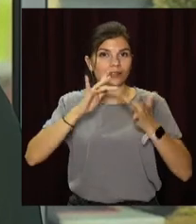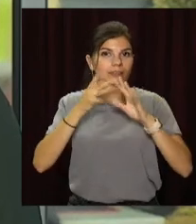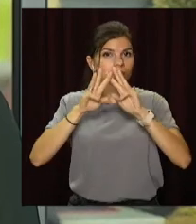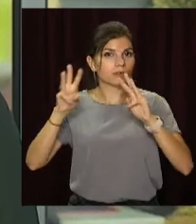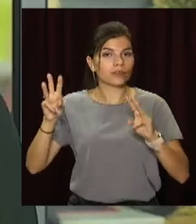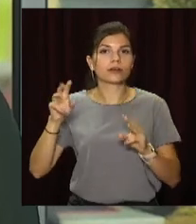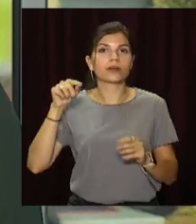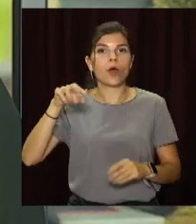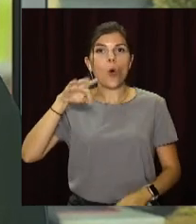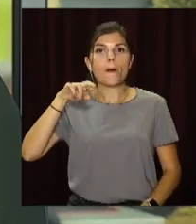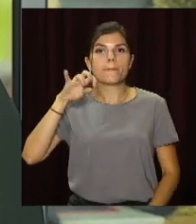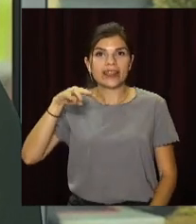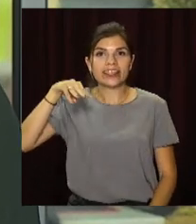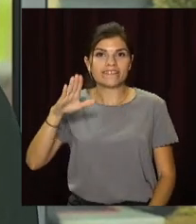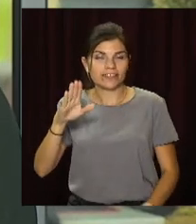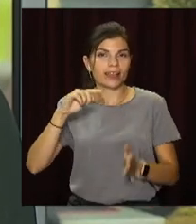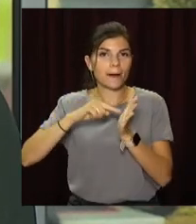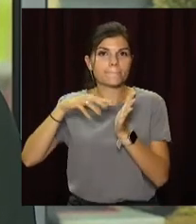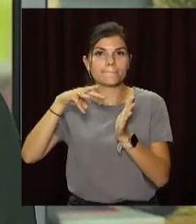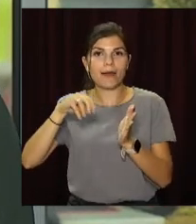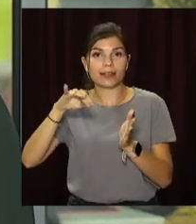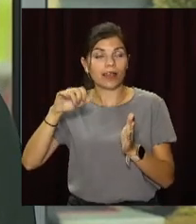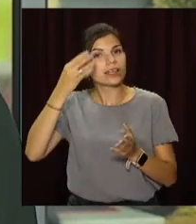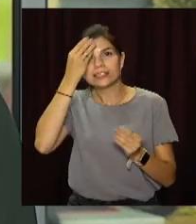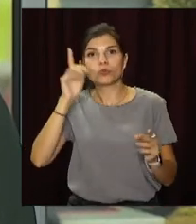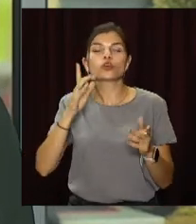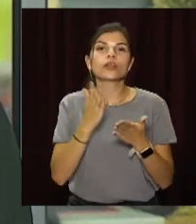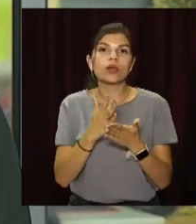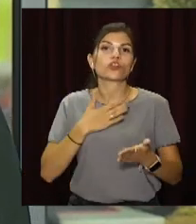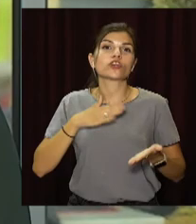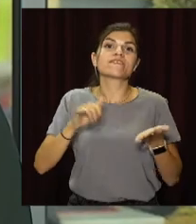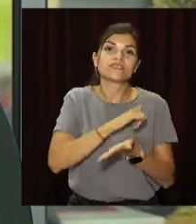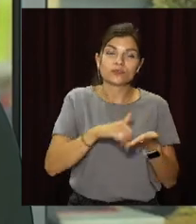сайті opentv.media. Не забувайте про сюжети в соціальних мережах